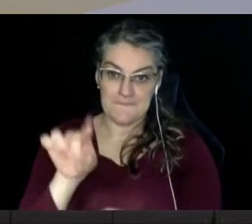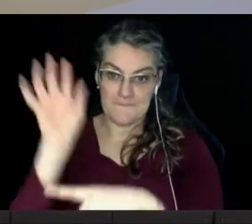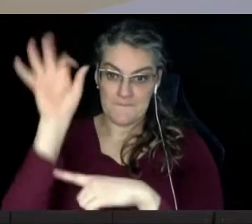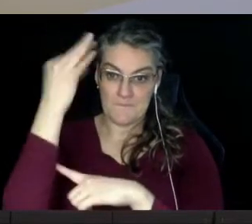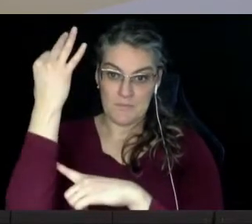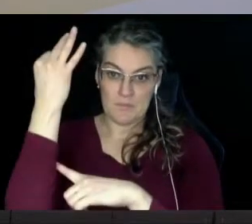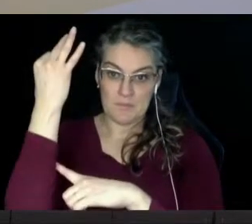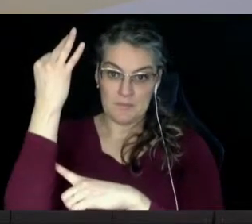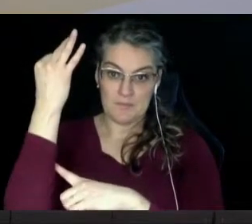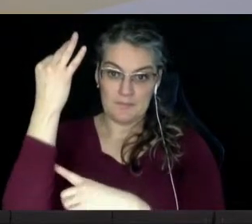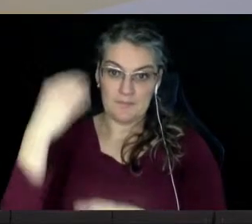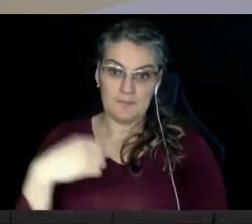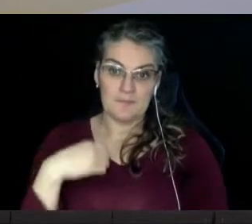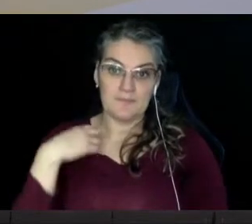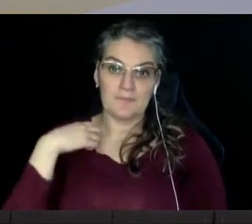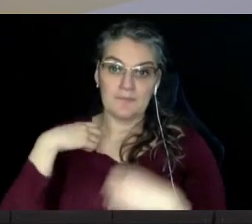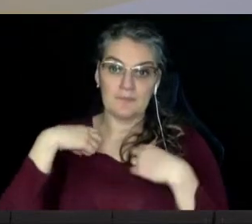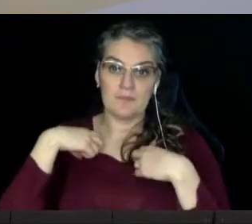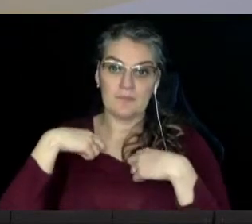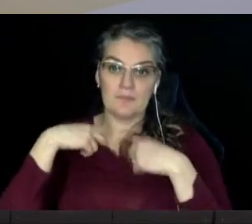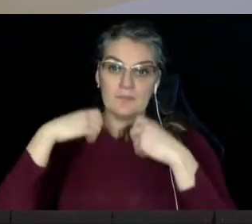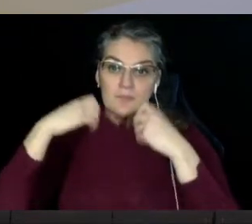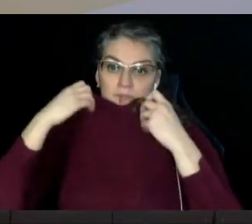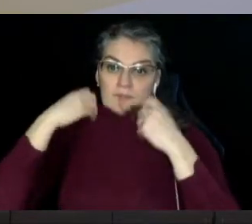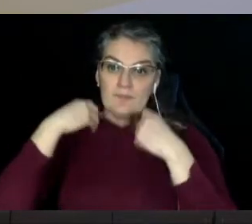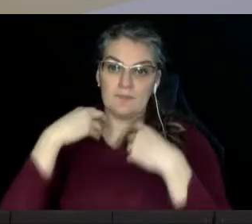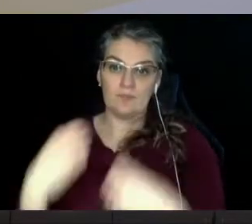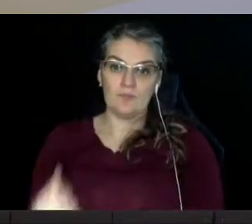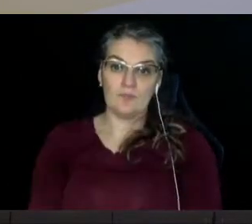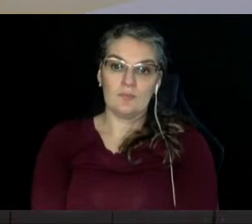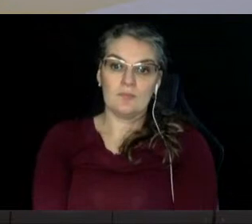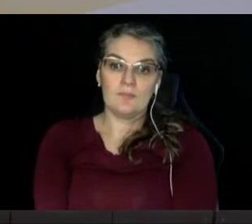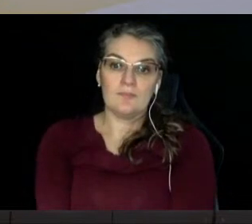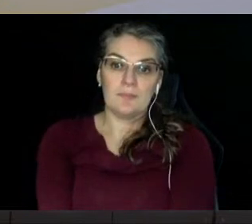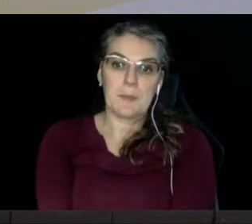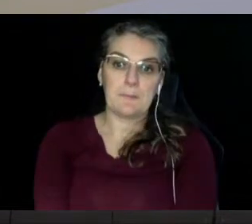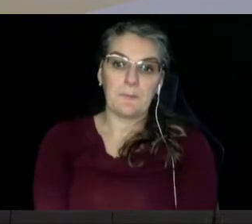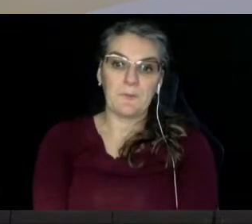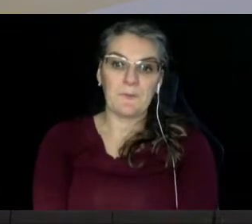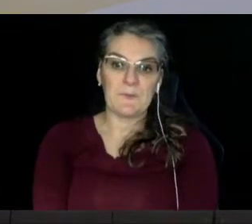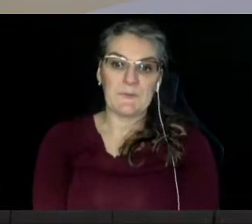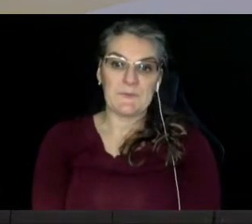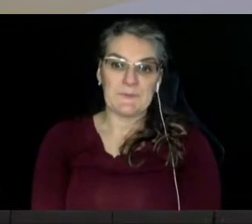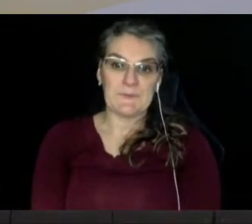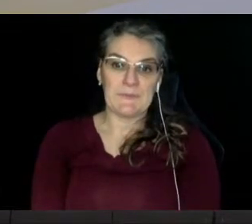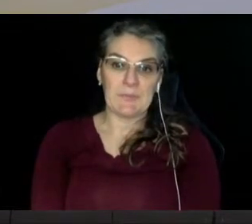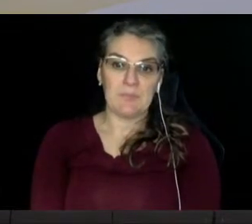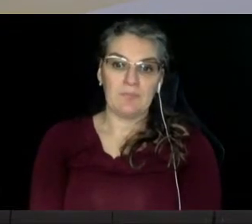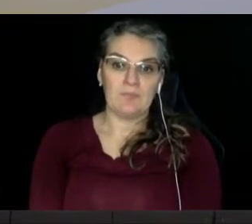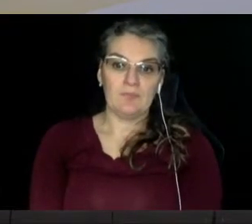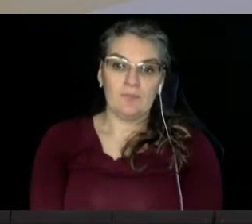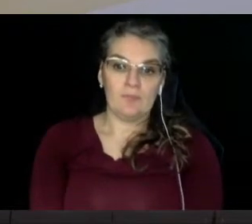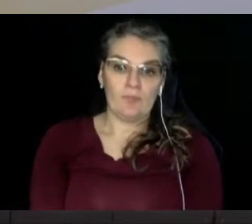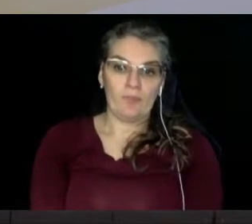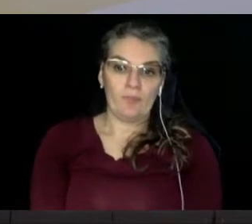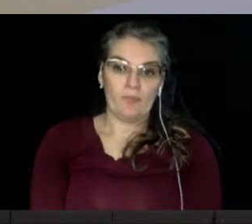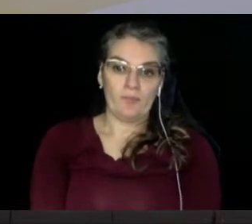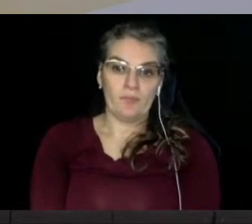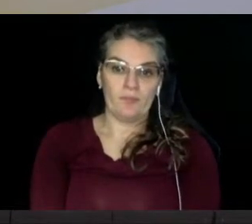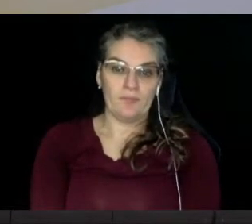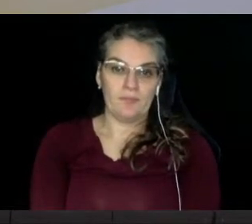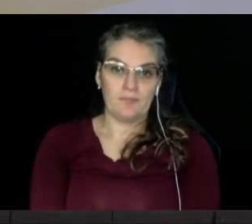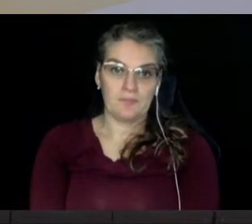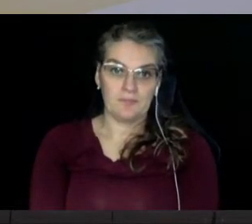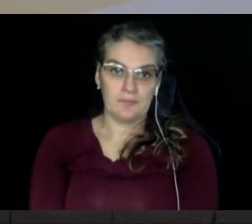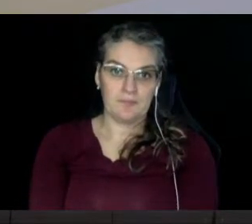la boule atlantique, je sais que les officiels, les épidémiologistes parlent